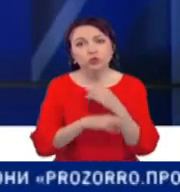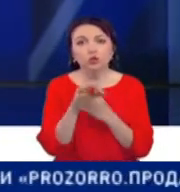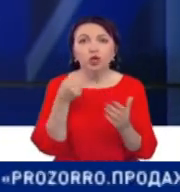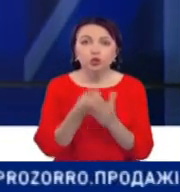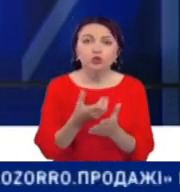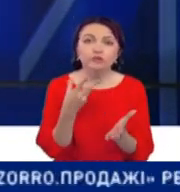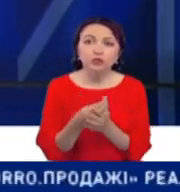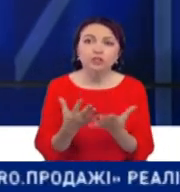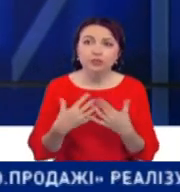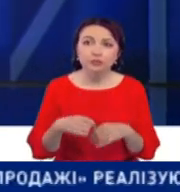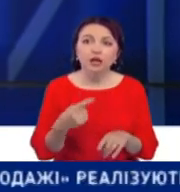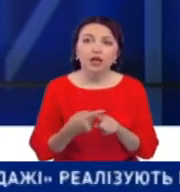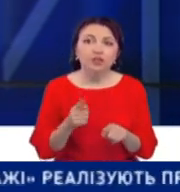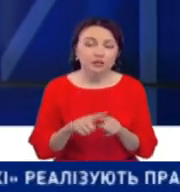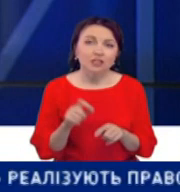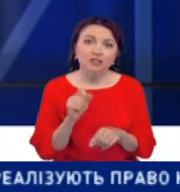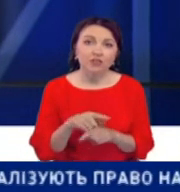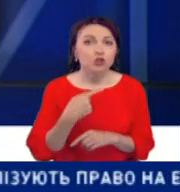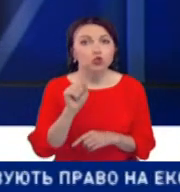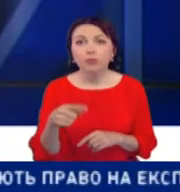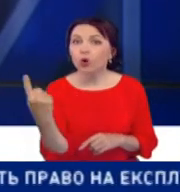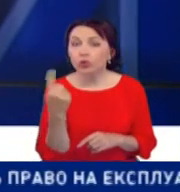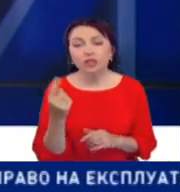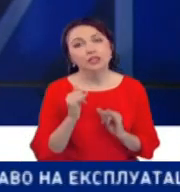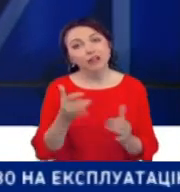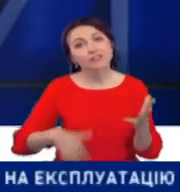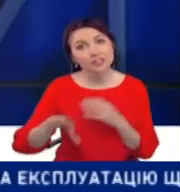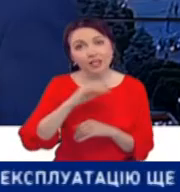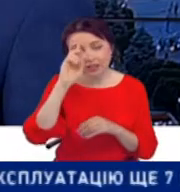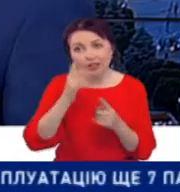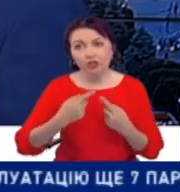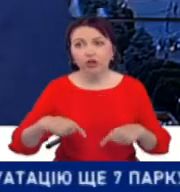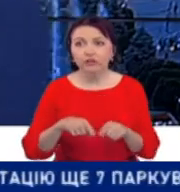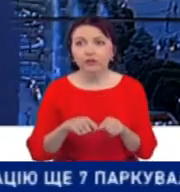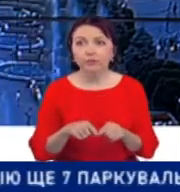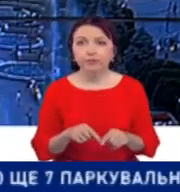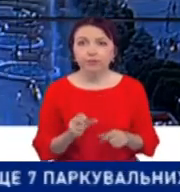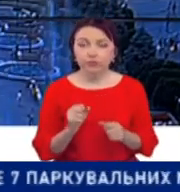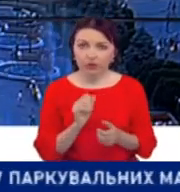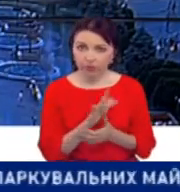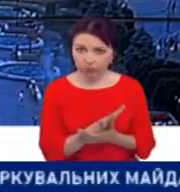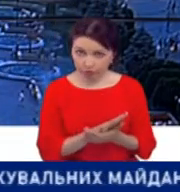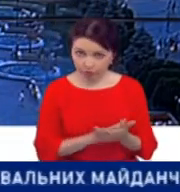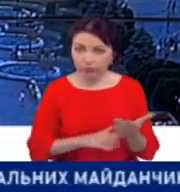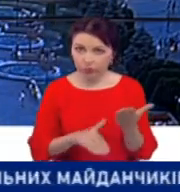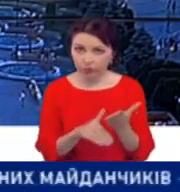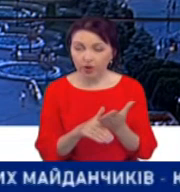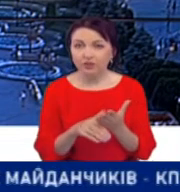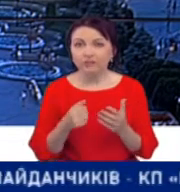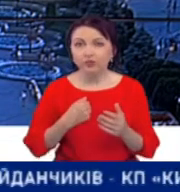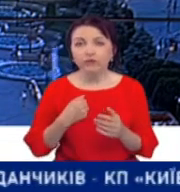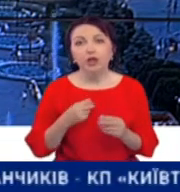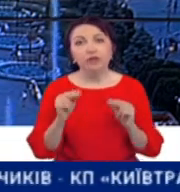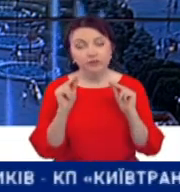сімей. Це, мабуть, завдання номер один для всієї держави. Волонтери продовжують допомагати військовим? Ви знаєте,